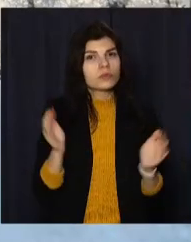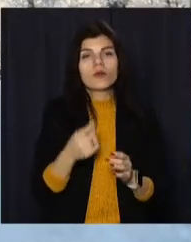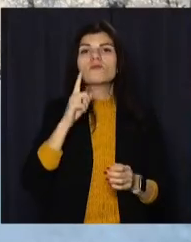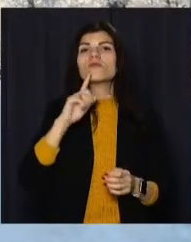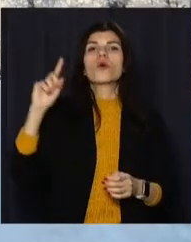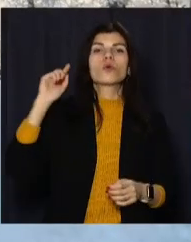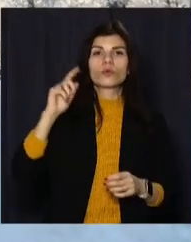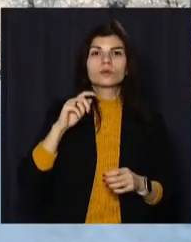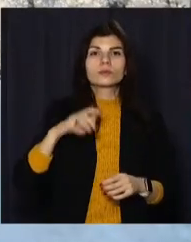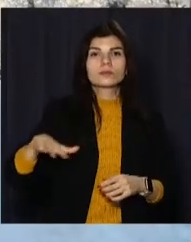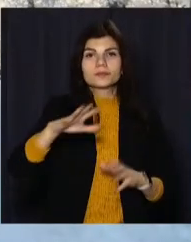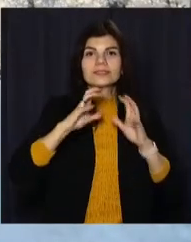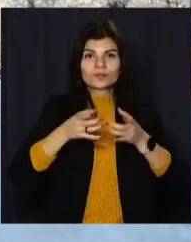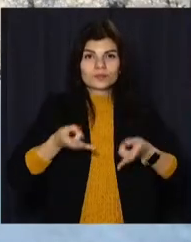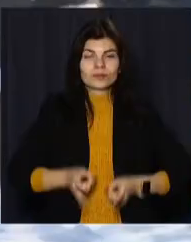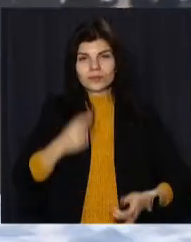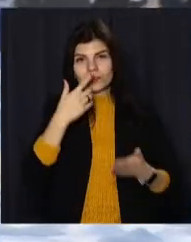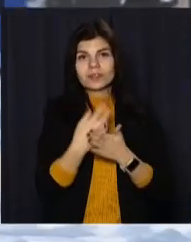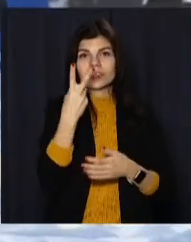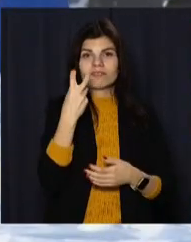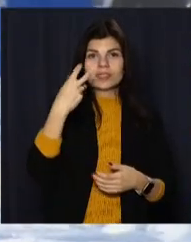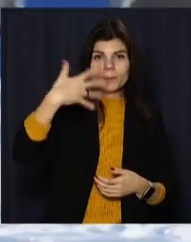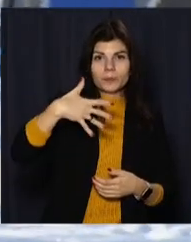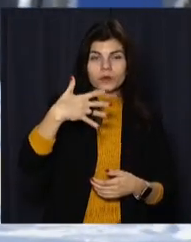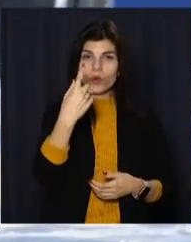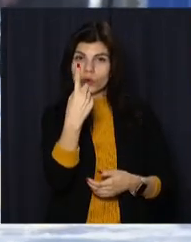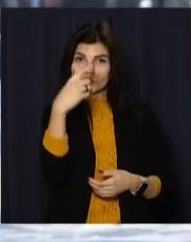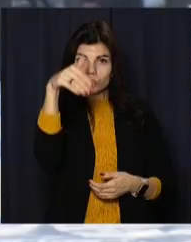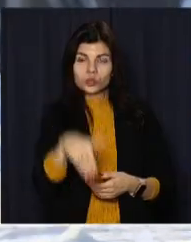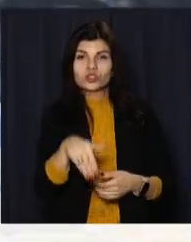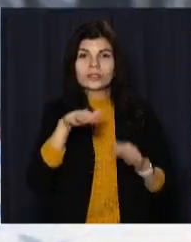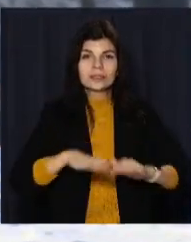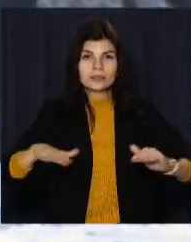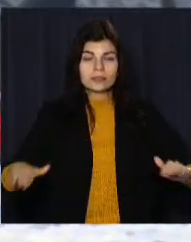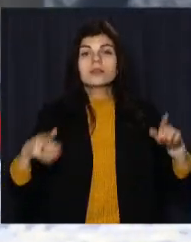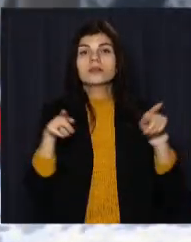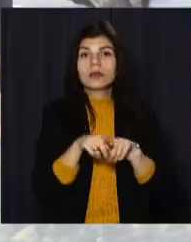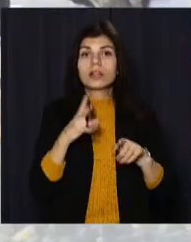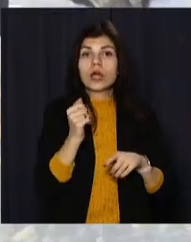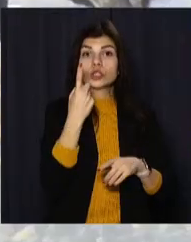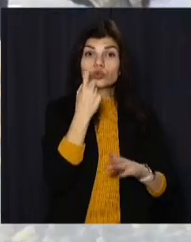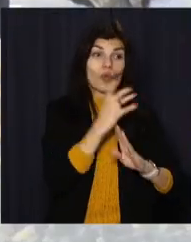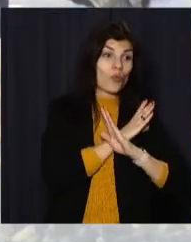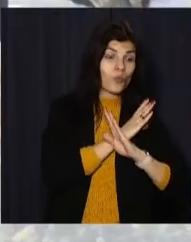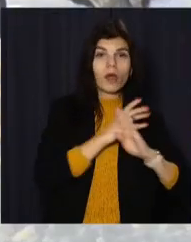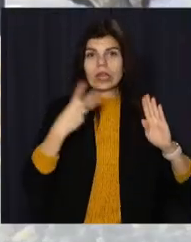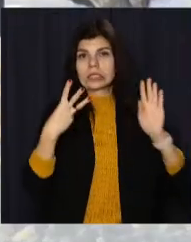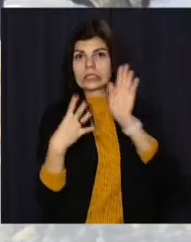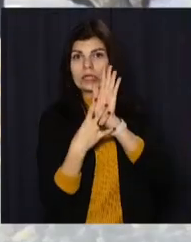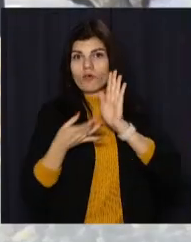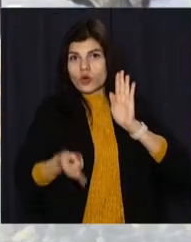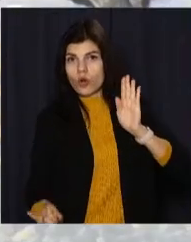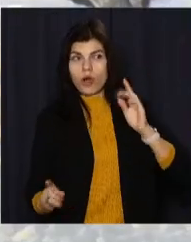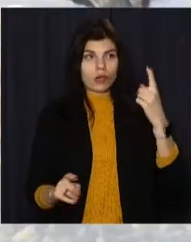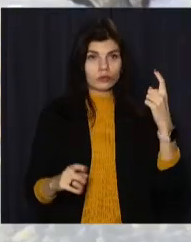Торік в Україні на світ з'явилася майже 251 тисяча дітей. Відтак, на 100 померлих – 39